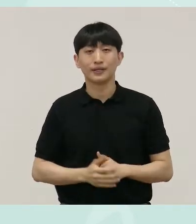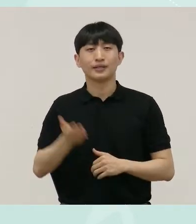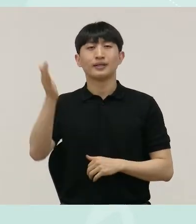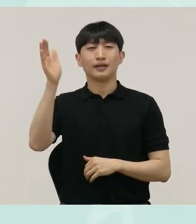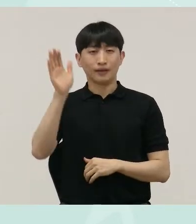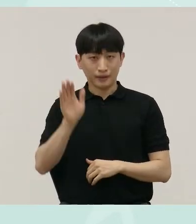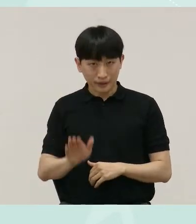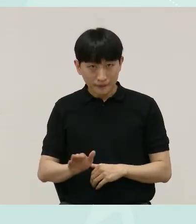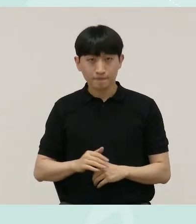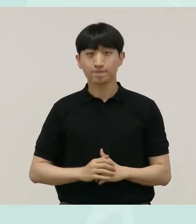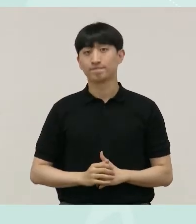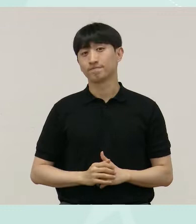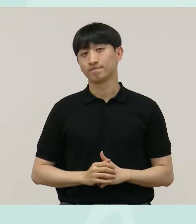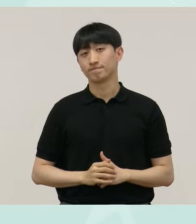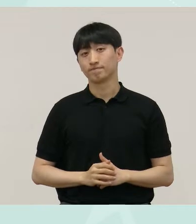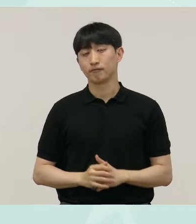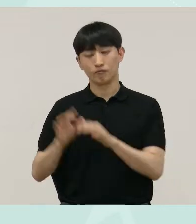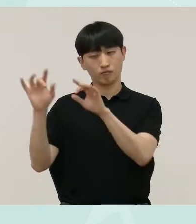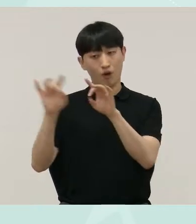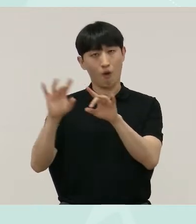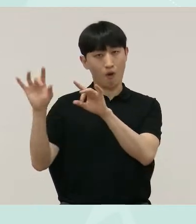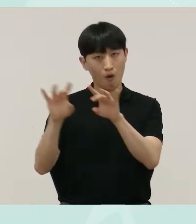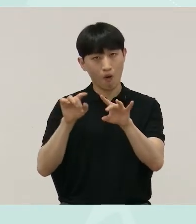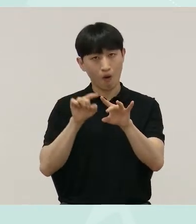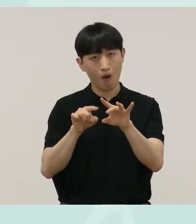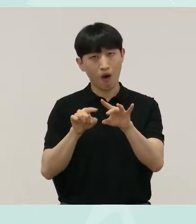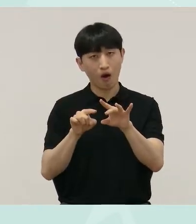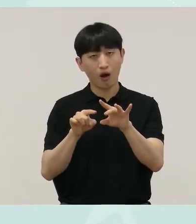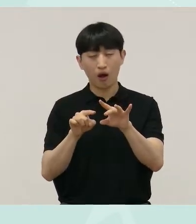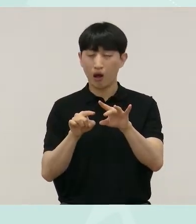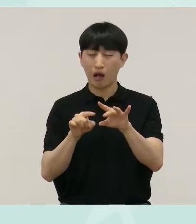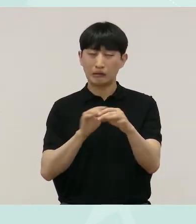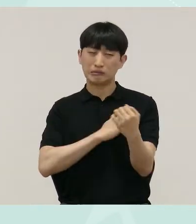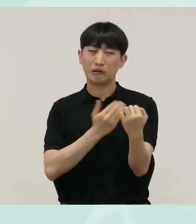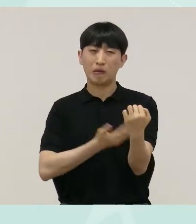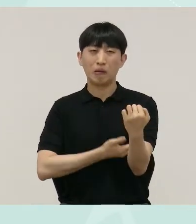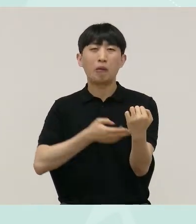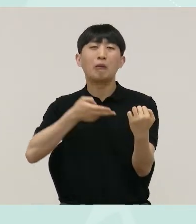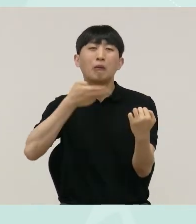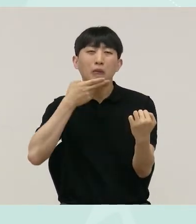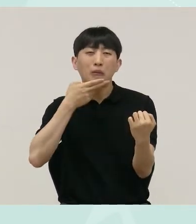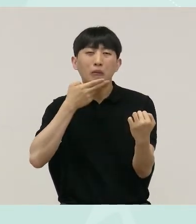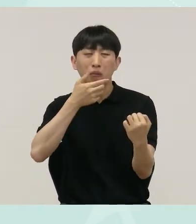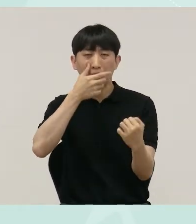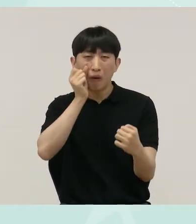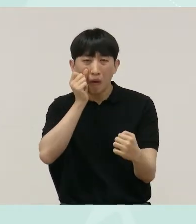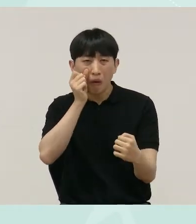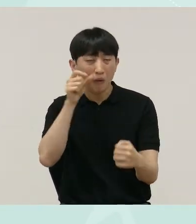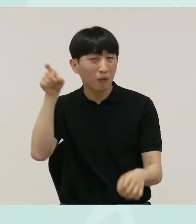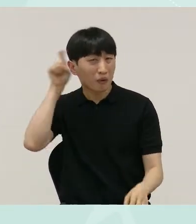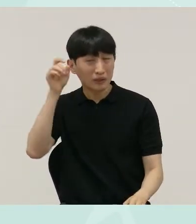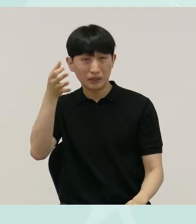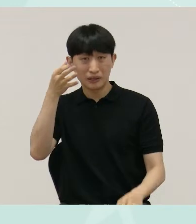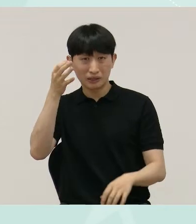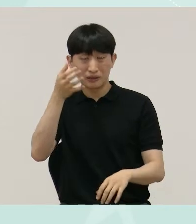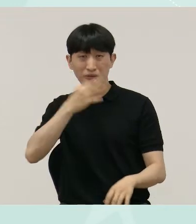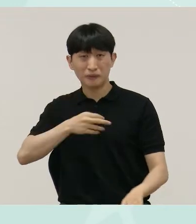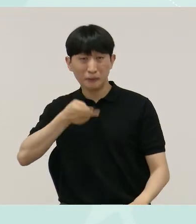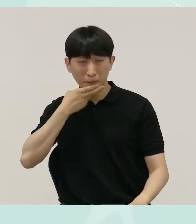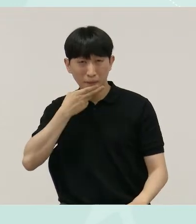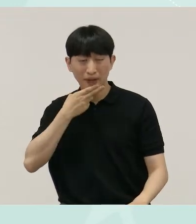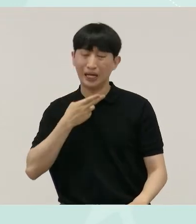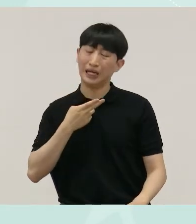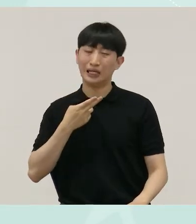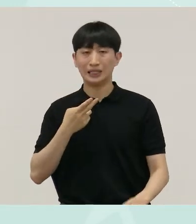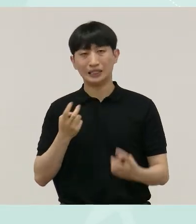그런데 전기 신호를 발생하는 능력이 완전히 소실되게 되면 보청기로 다 되질 않고 그런 경우에는 이렇게